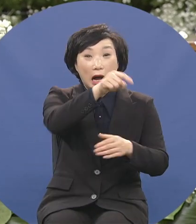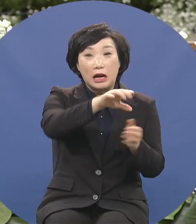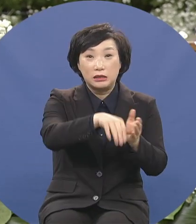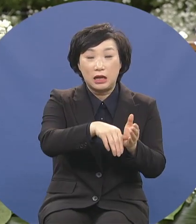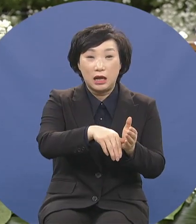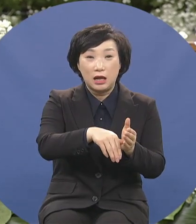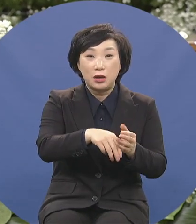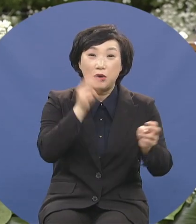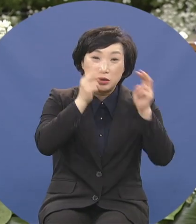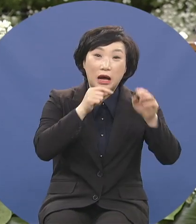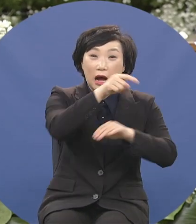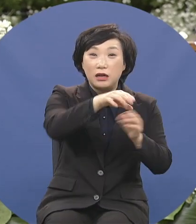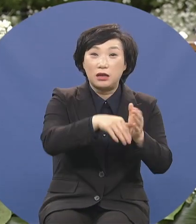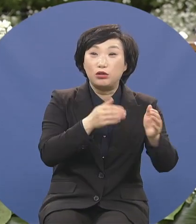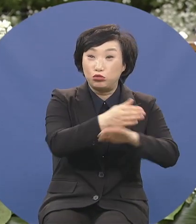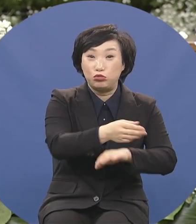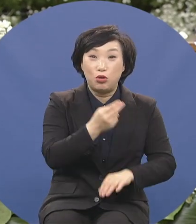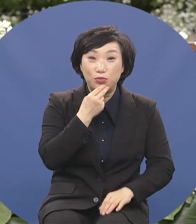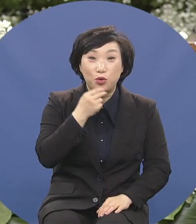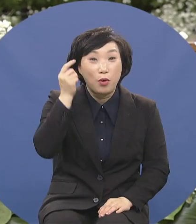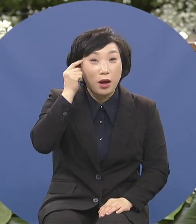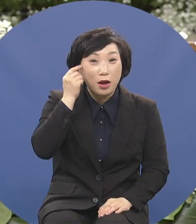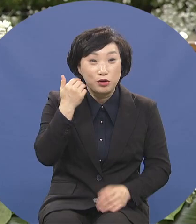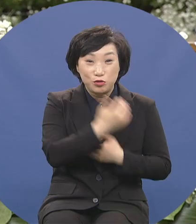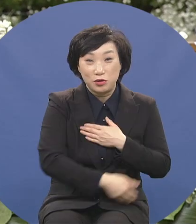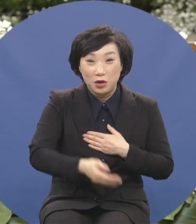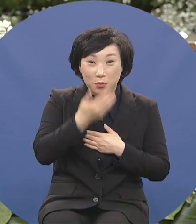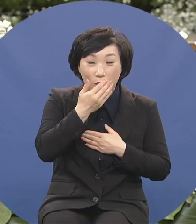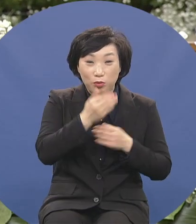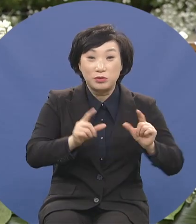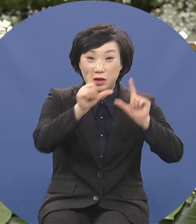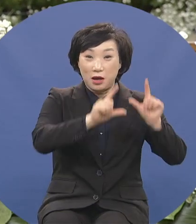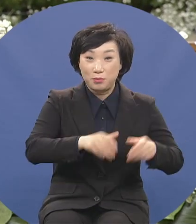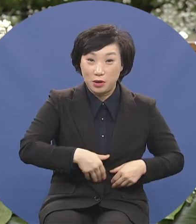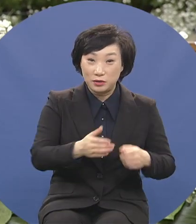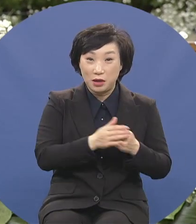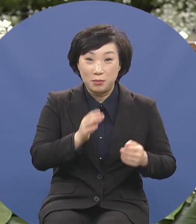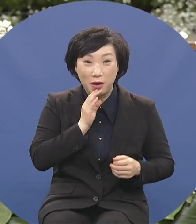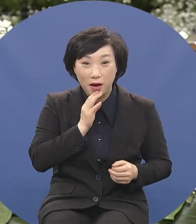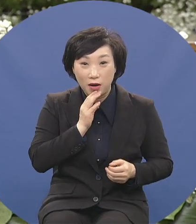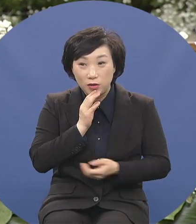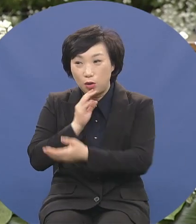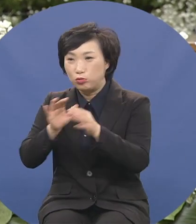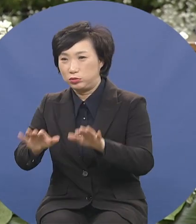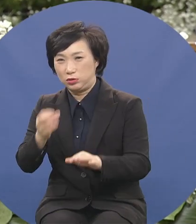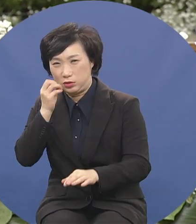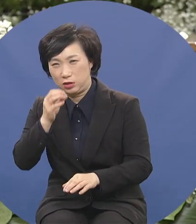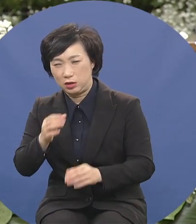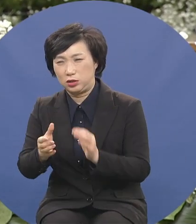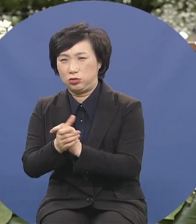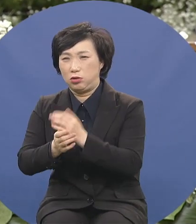늦어. 육신이 먹고 살아야 되니까. 근데 기도는 힘들어.